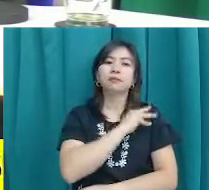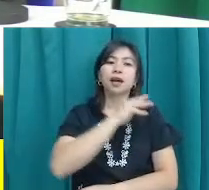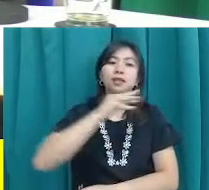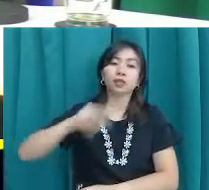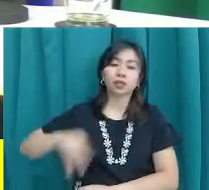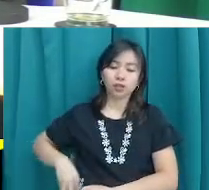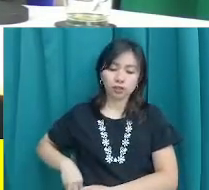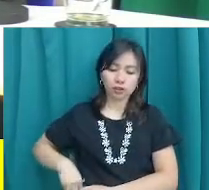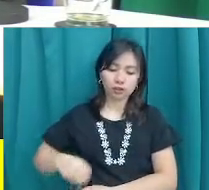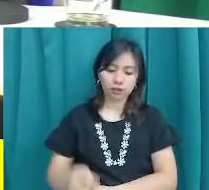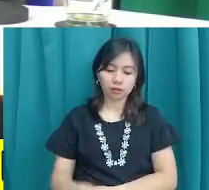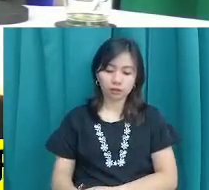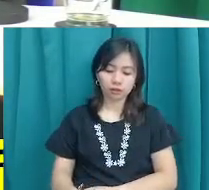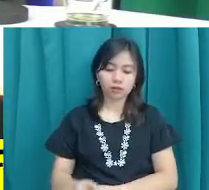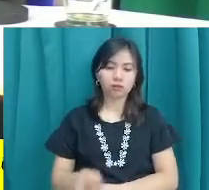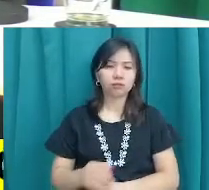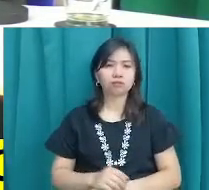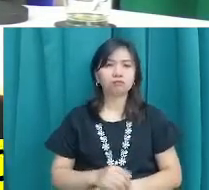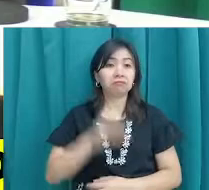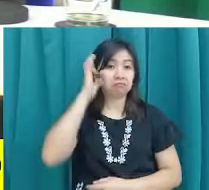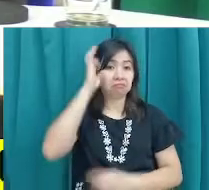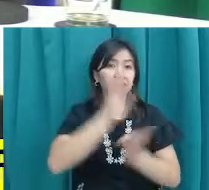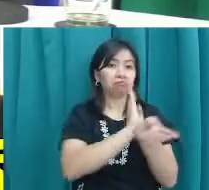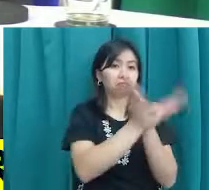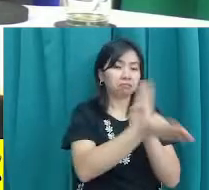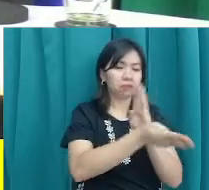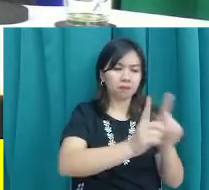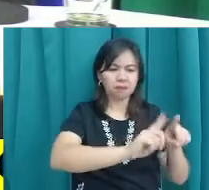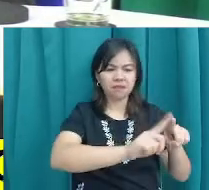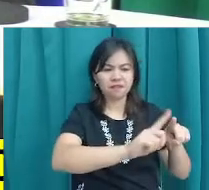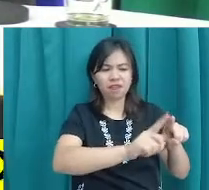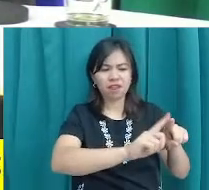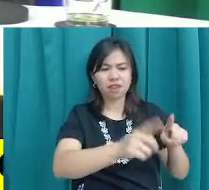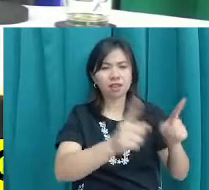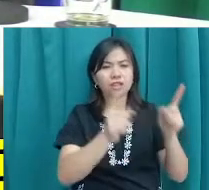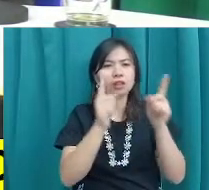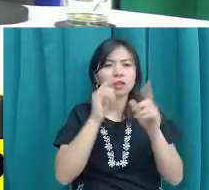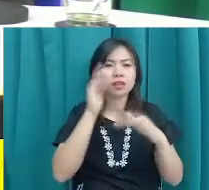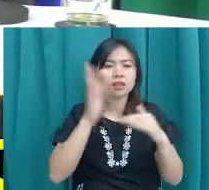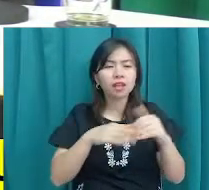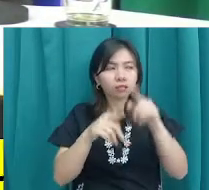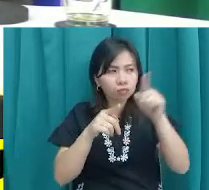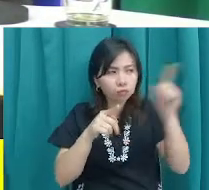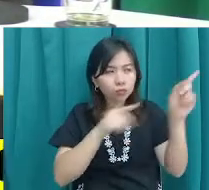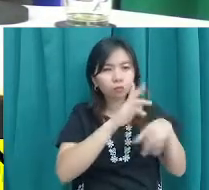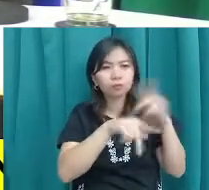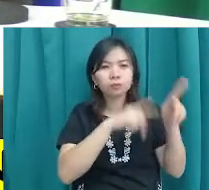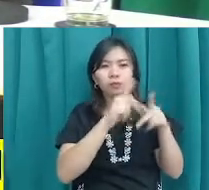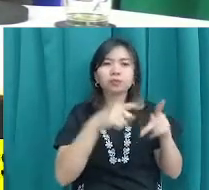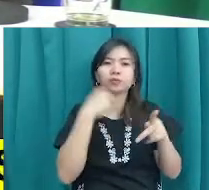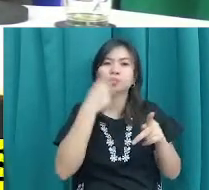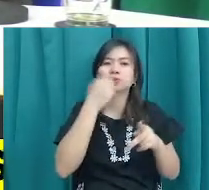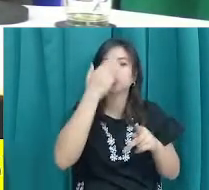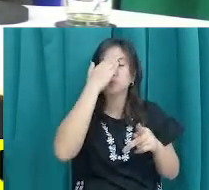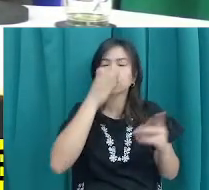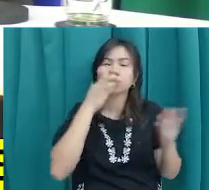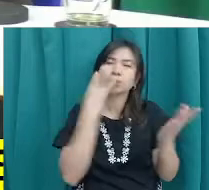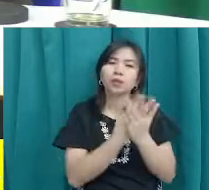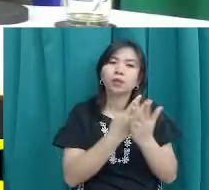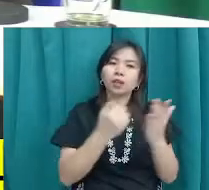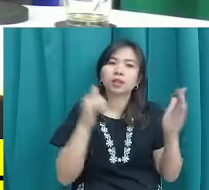Wow! Naging iba siya bigla doon sa maraming kumikilala kay Kristo na Panginoon. Siya,